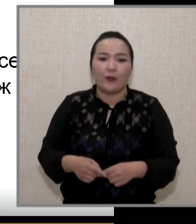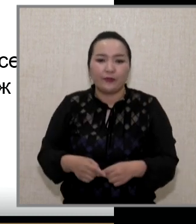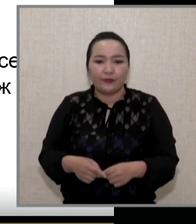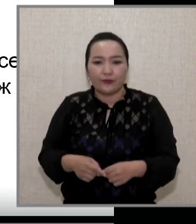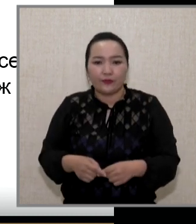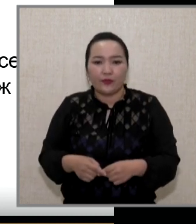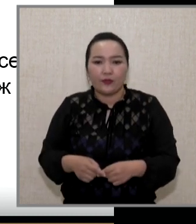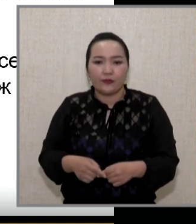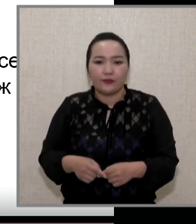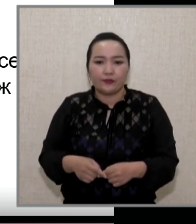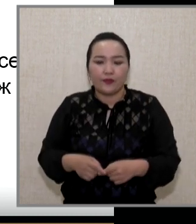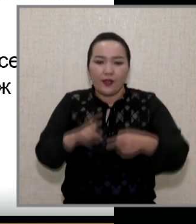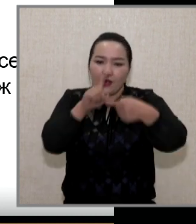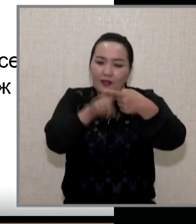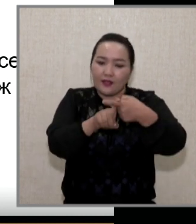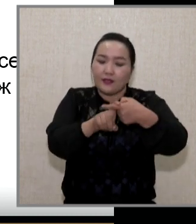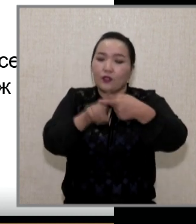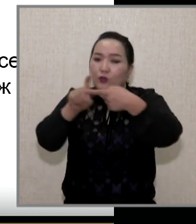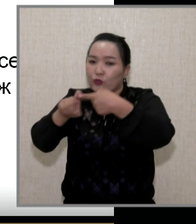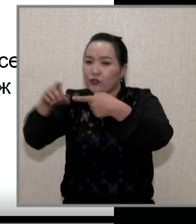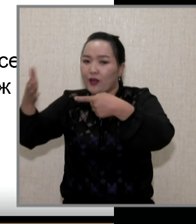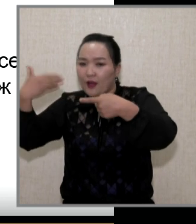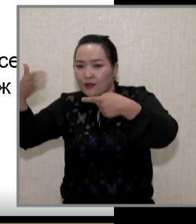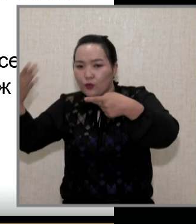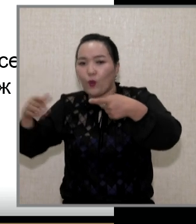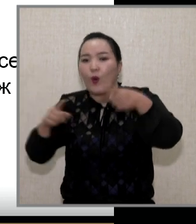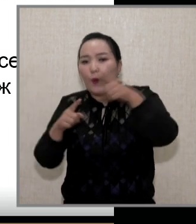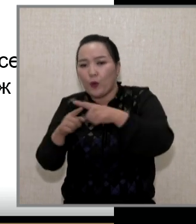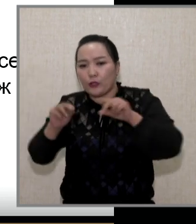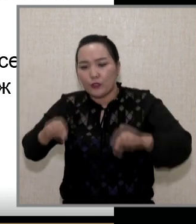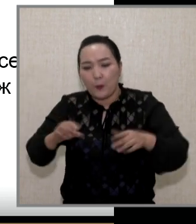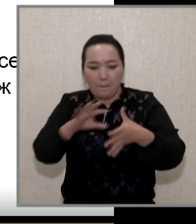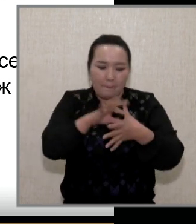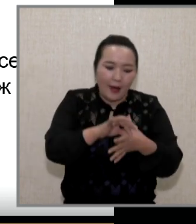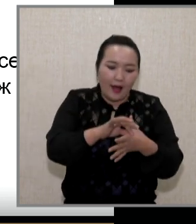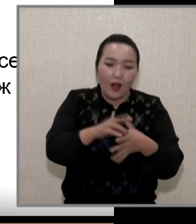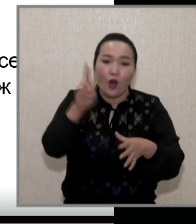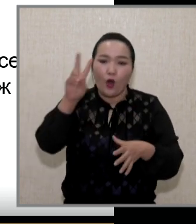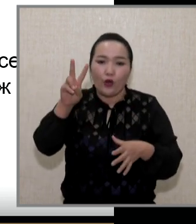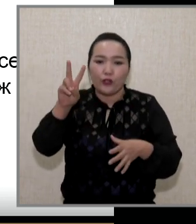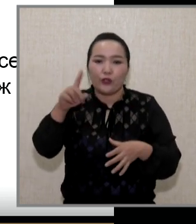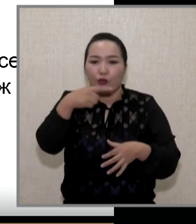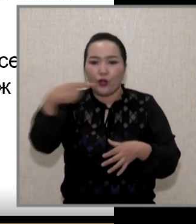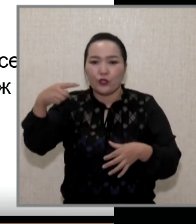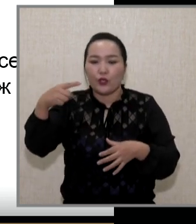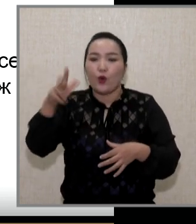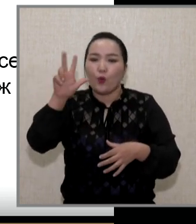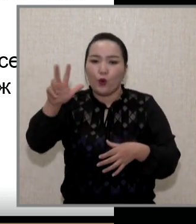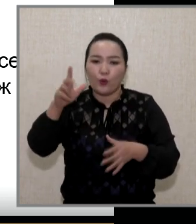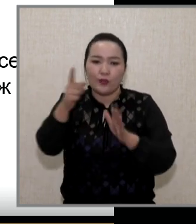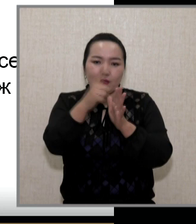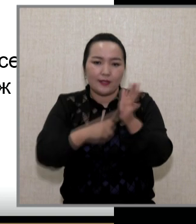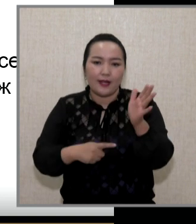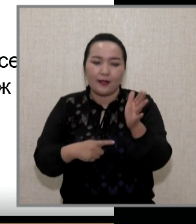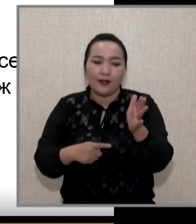Хэрвээ нар үзэх юм бол борцлох үйл ажиллагаа маань бас явагдахад удаан болдог. Дээр нь бас муудах юм хандлагатай байдаг. За ингээд хэцэнд